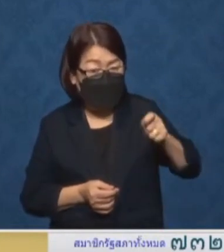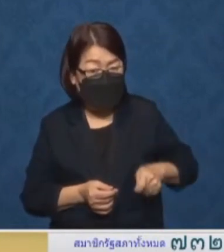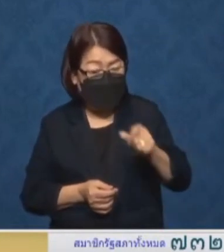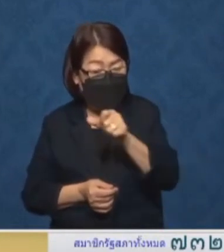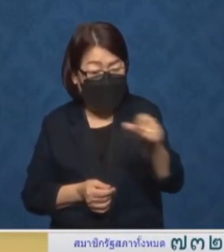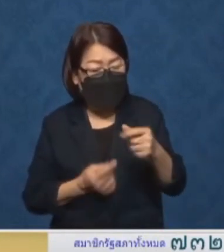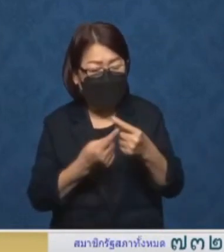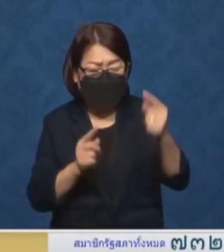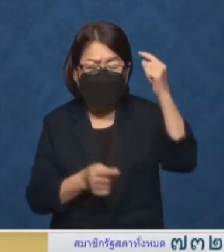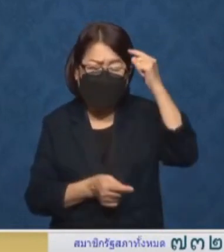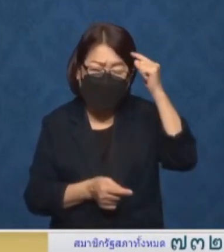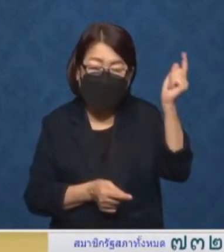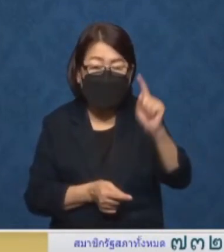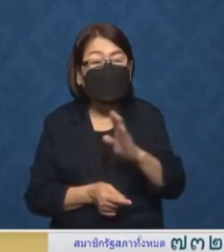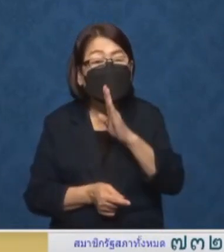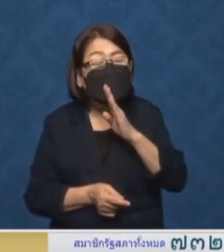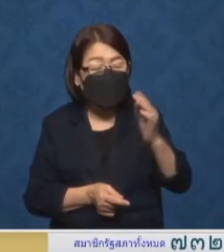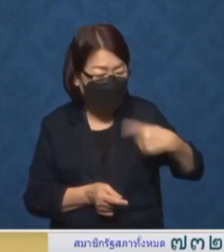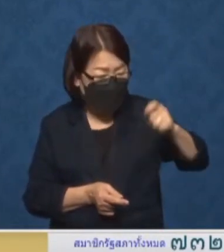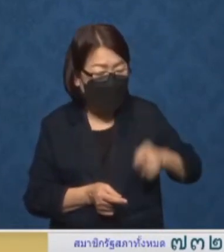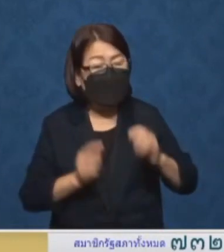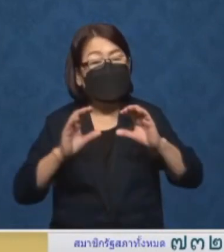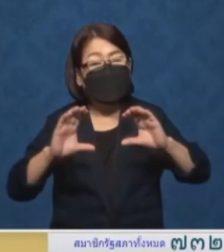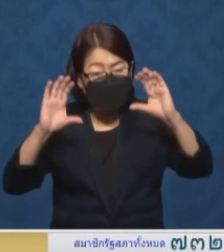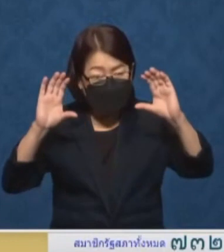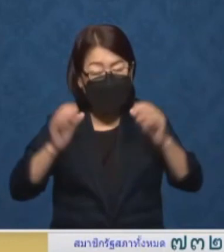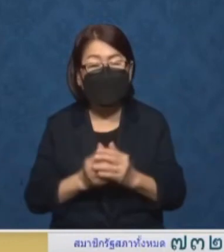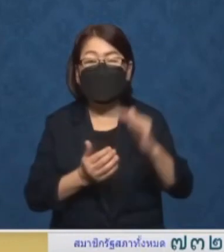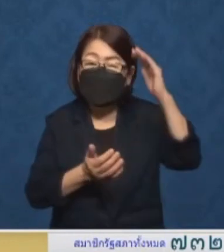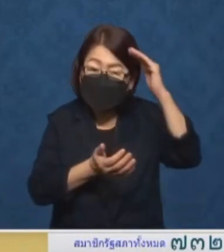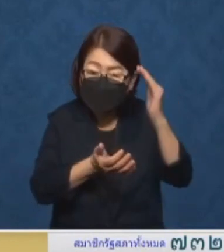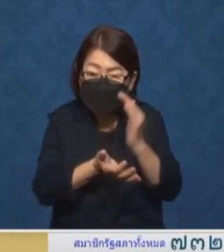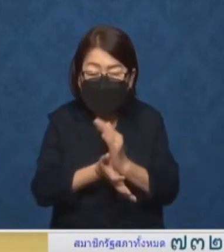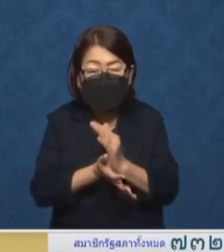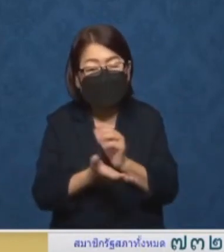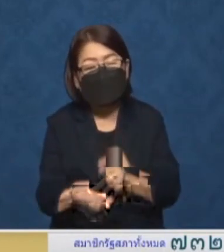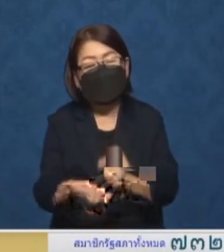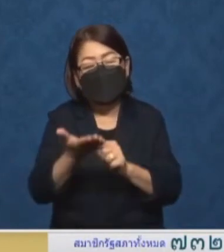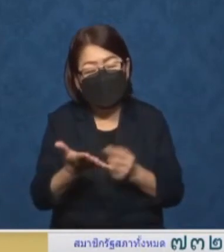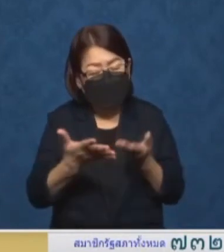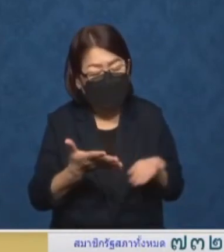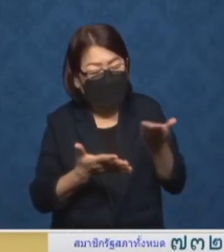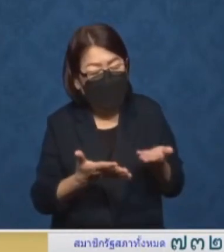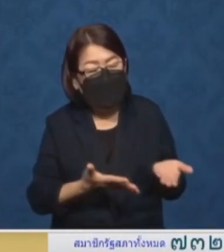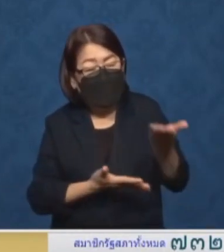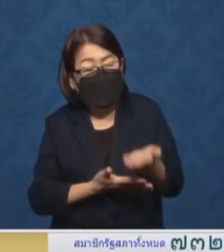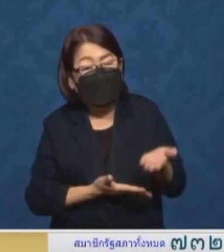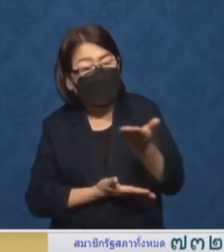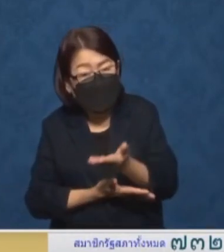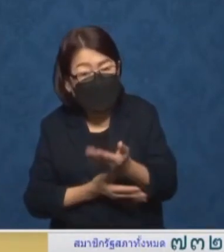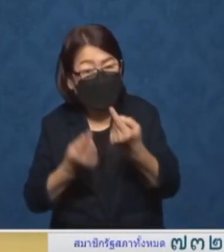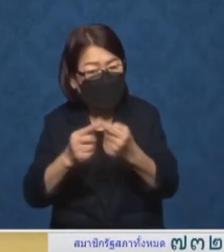าอัยการตำรวจอัยการมันผ่านขึ้นมาโดยไม่ชอบเท่าไหร่ถ้ามาสะดุด